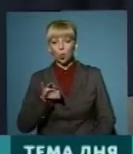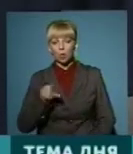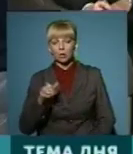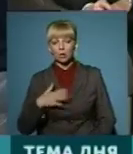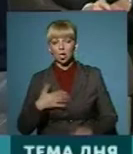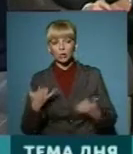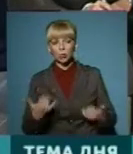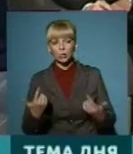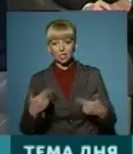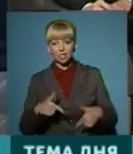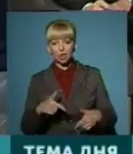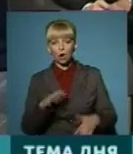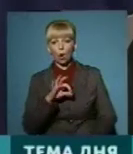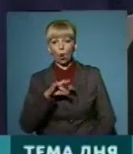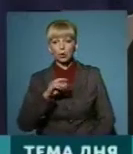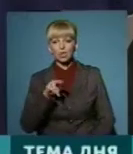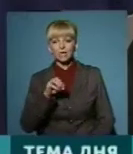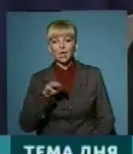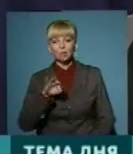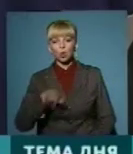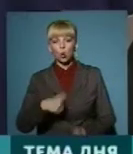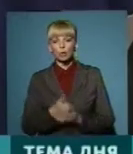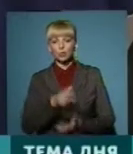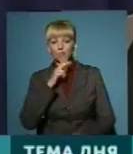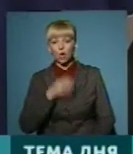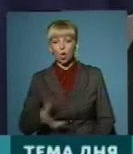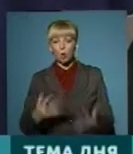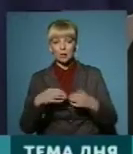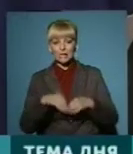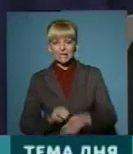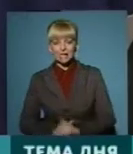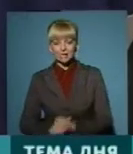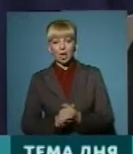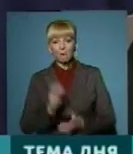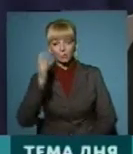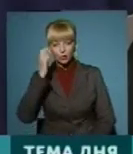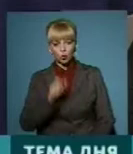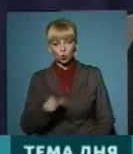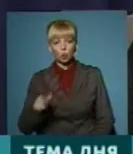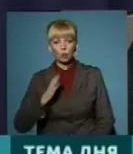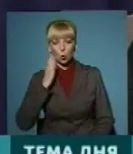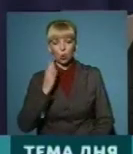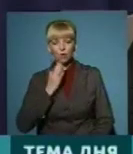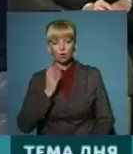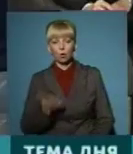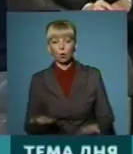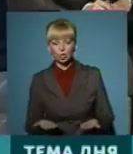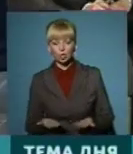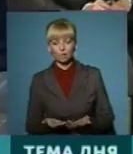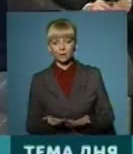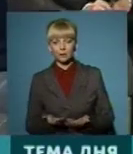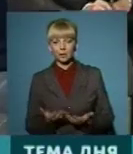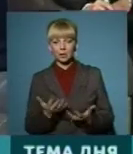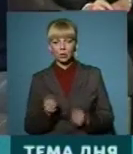наш сьогоднішній гість Олег Демченко, голова Чернівецького обласного об'єднання «Чорнобильці Буковини». Отже,